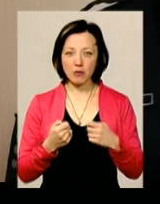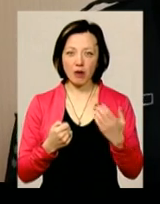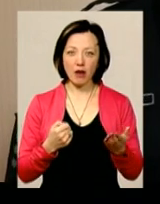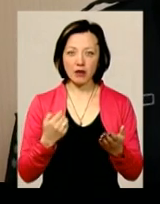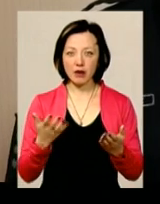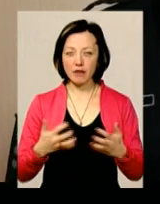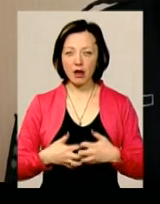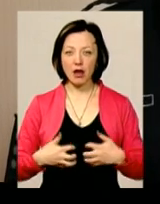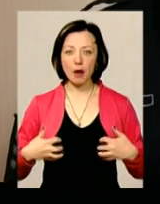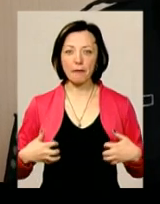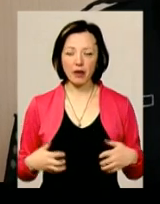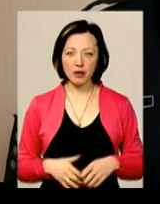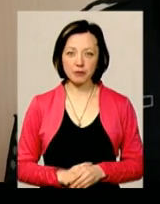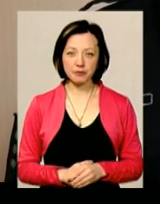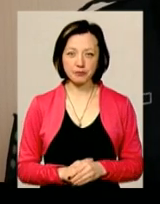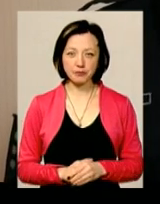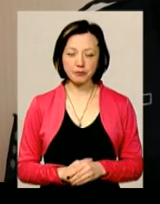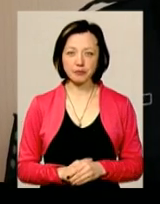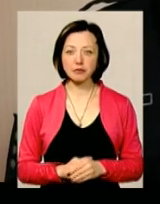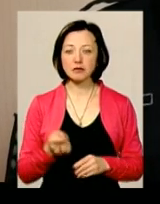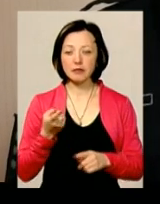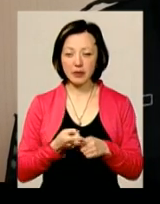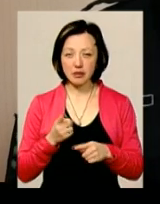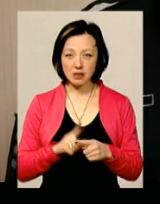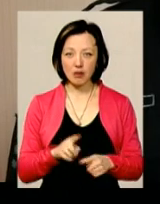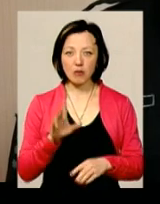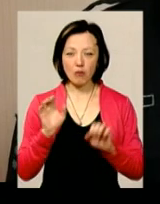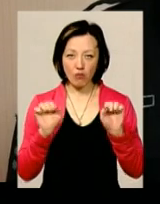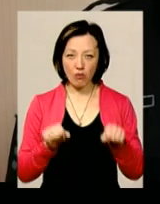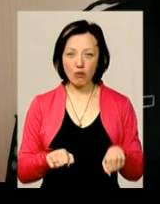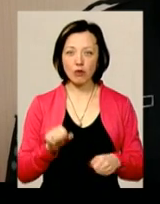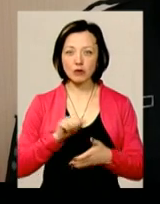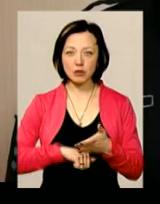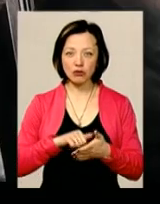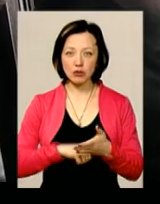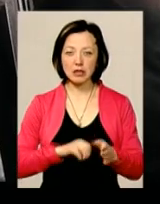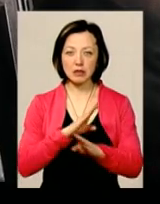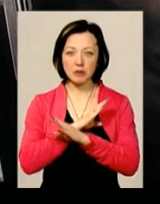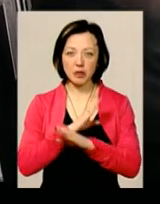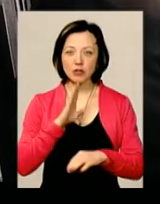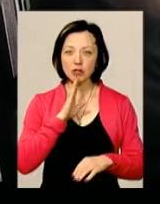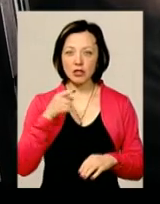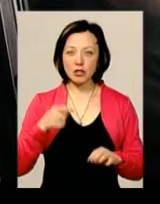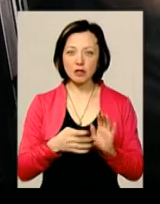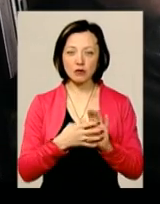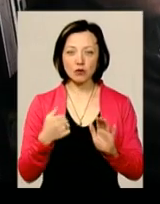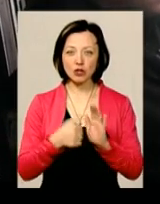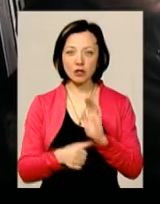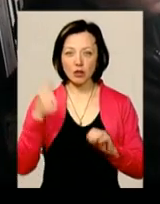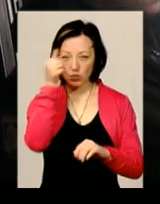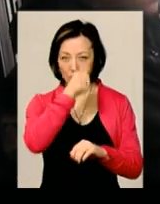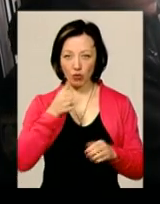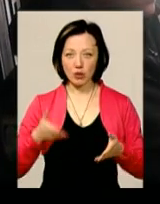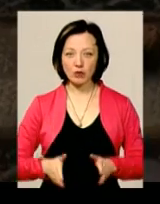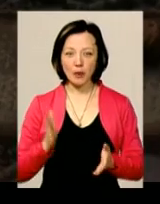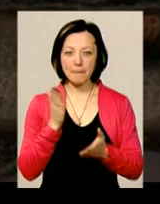перелом правих та лівих ребер. Саме це могло б і спричинити смерть. Жінка 1960 року